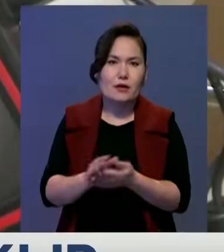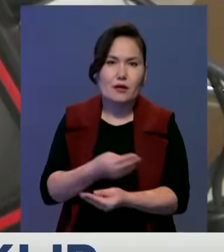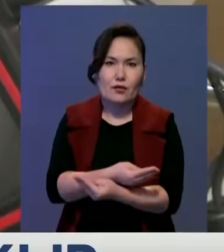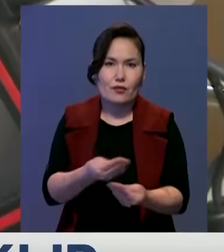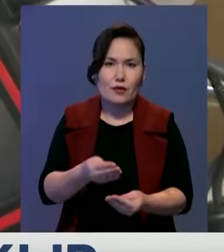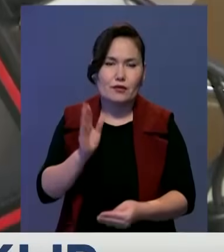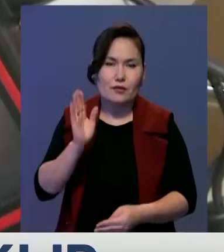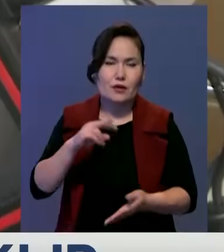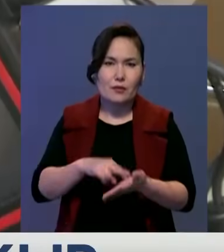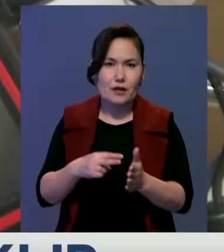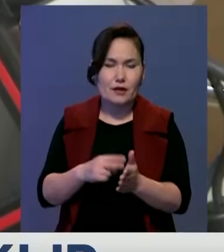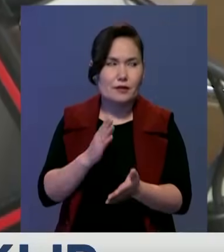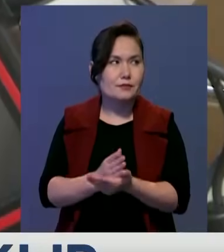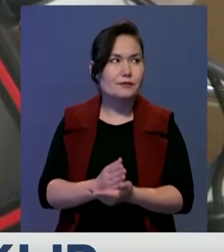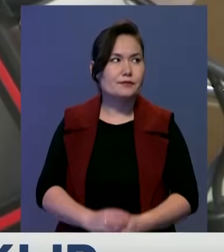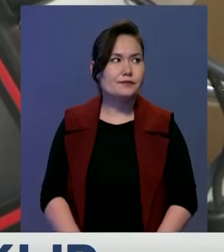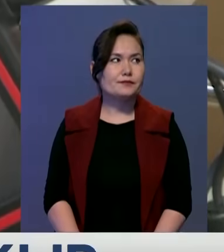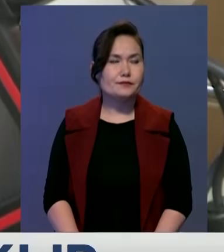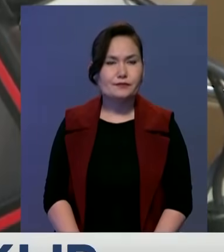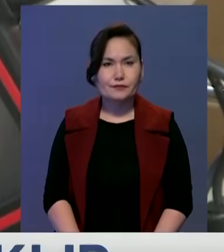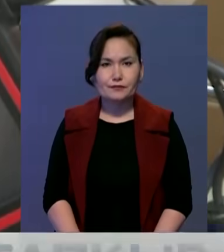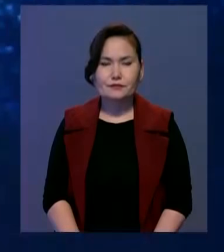Демесбаев, Қарағанды, хабар 24.